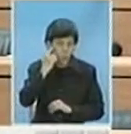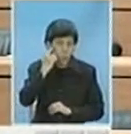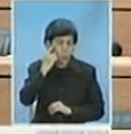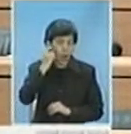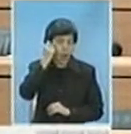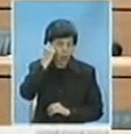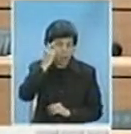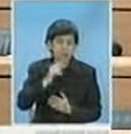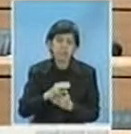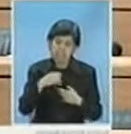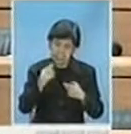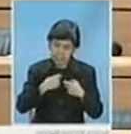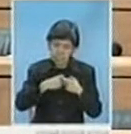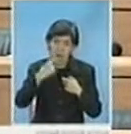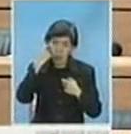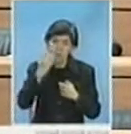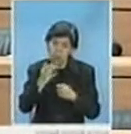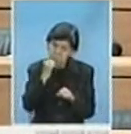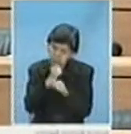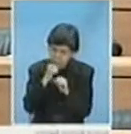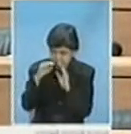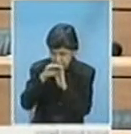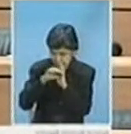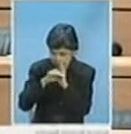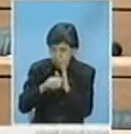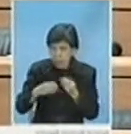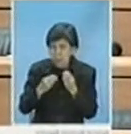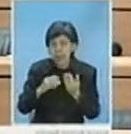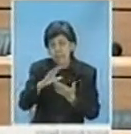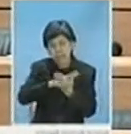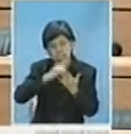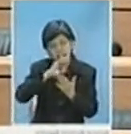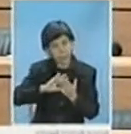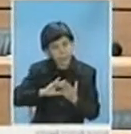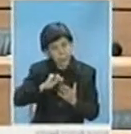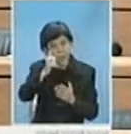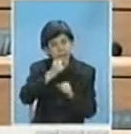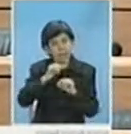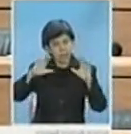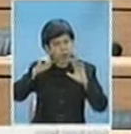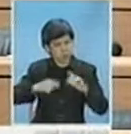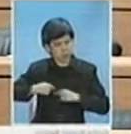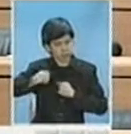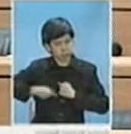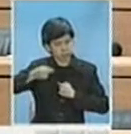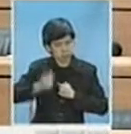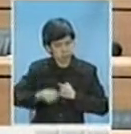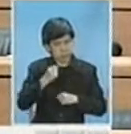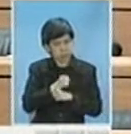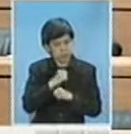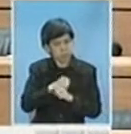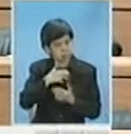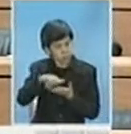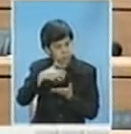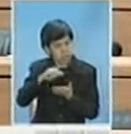ใจผมเห็นใจว่ามันยากแต่ท่านต้องทำครับเพื่ออนาคตและความอยู่รอดของประเทศไทยรัฐบาลต้องจริงจังและกล้าที่จะเปิดเผย